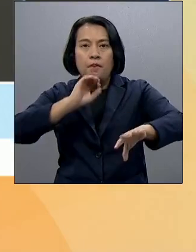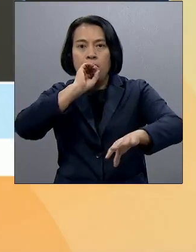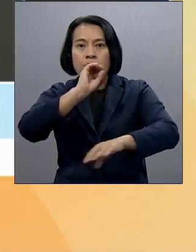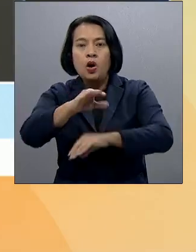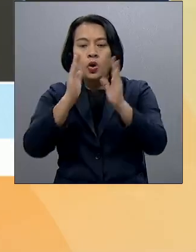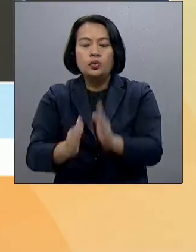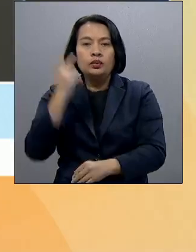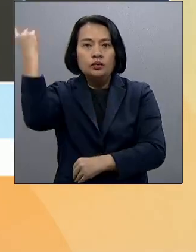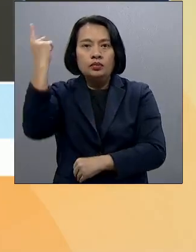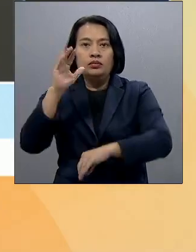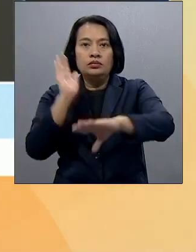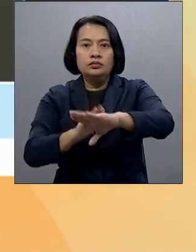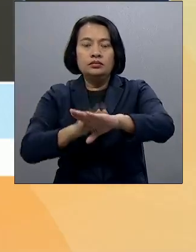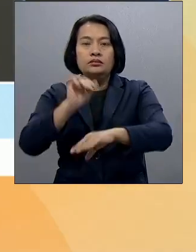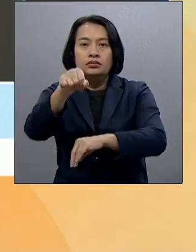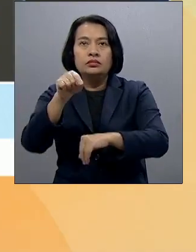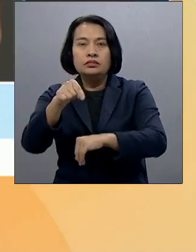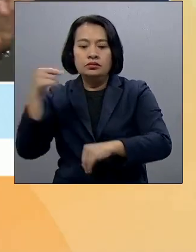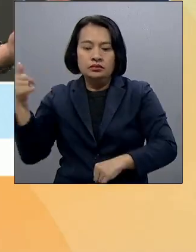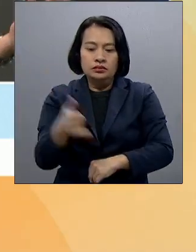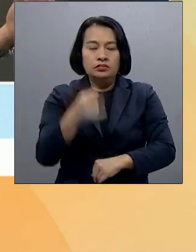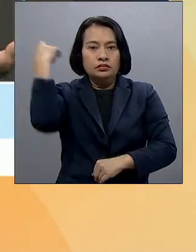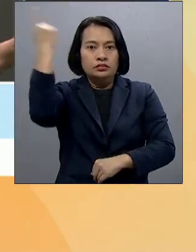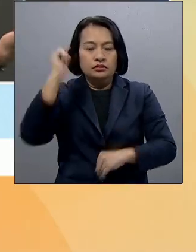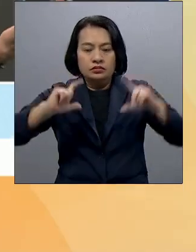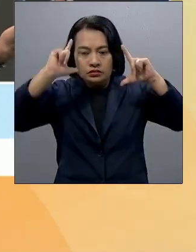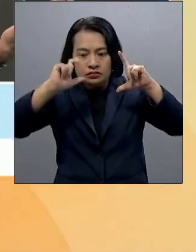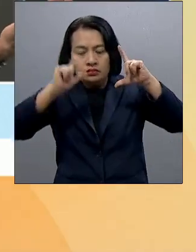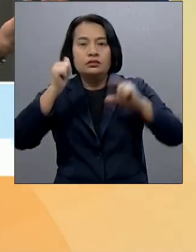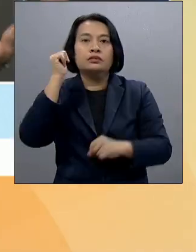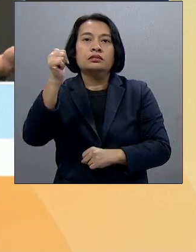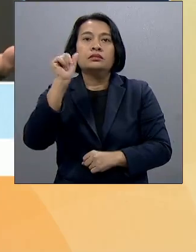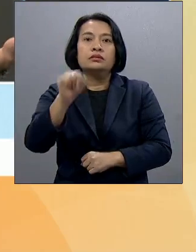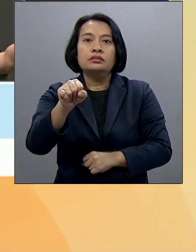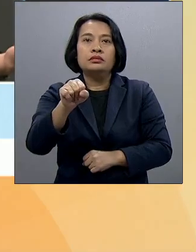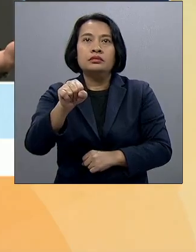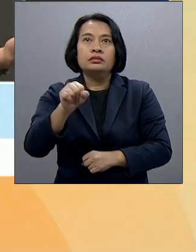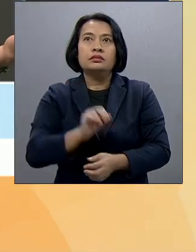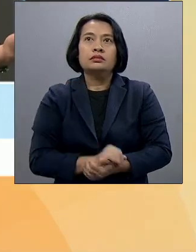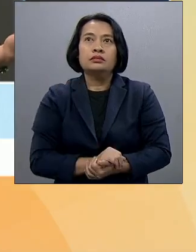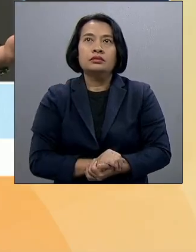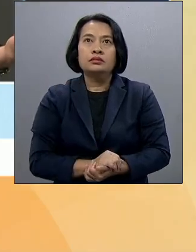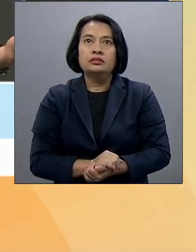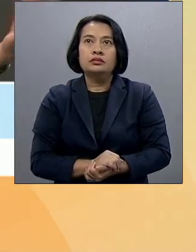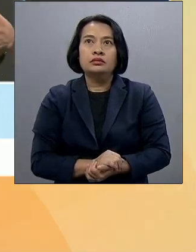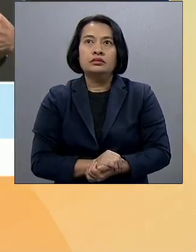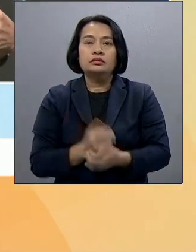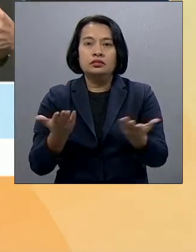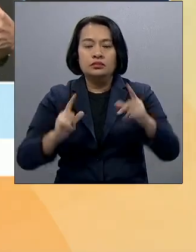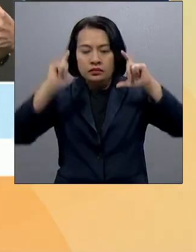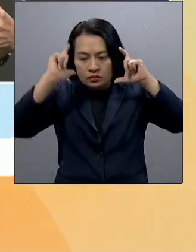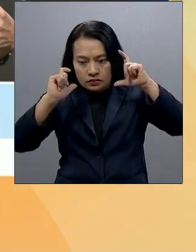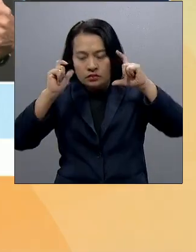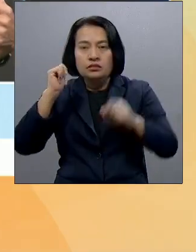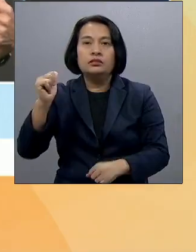ให้นักท่องเที่ยวขึ้นมาท่องเที่ยวถ่ายรูปอะไรบนสันเขื่อนศรีนครินทร์ได้อยู่ใช่ไหมคะแต่แค่ฝั่งเดียว แ